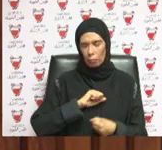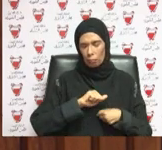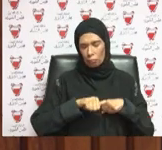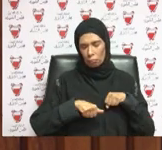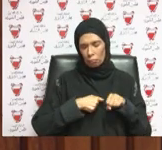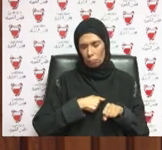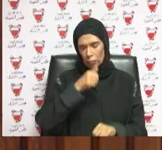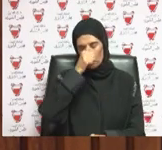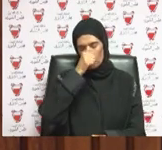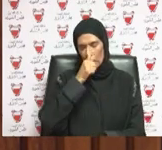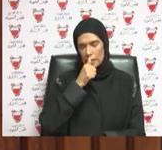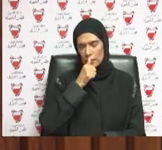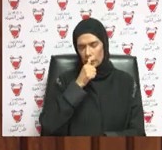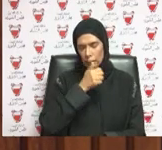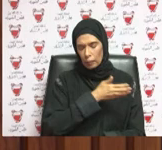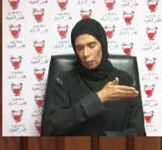وأحزن النفوس.